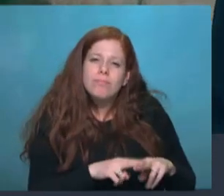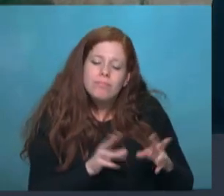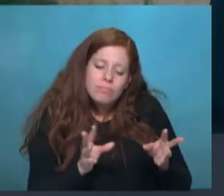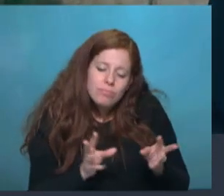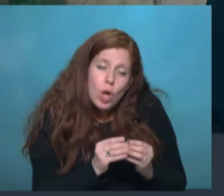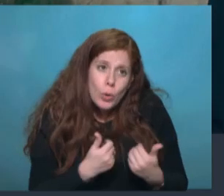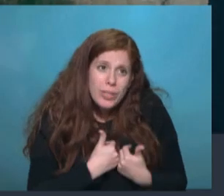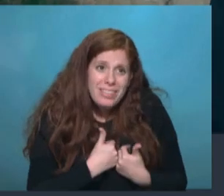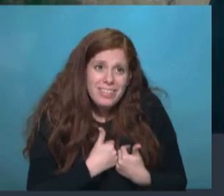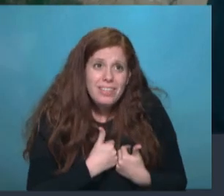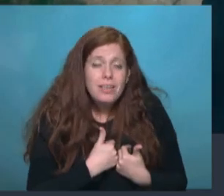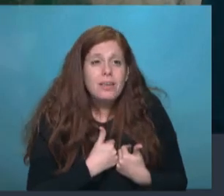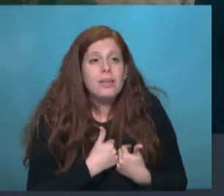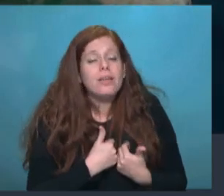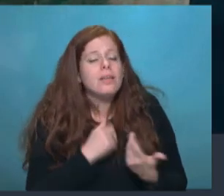איתי,